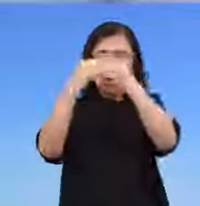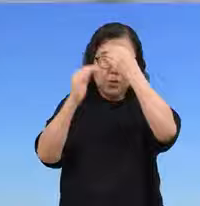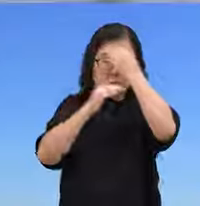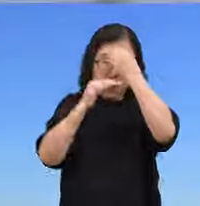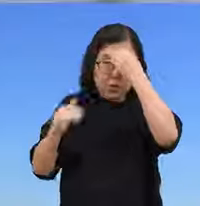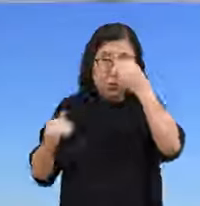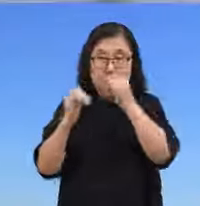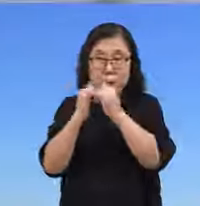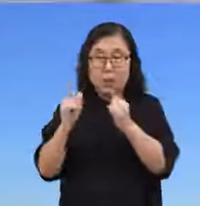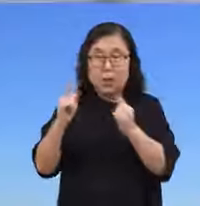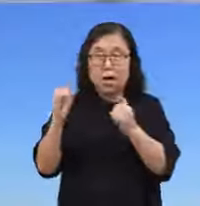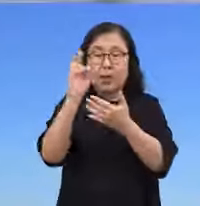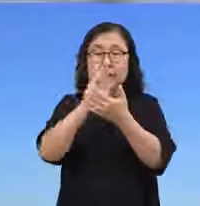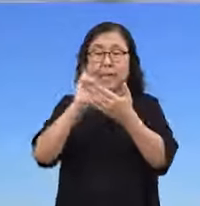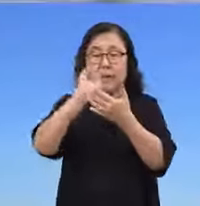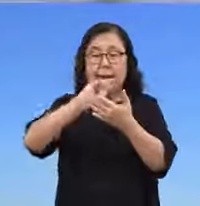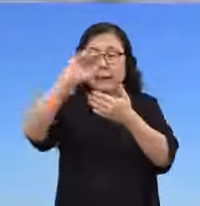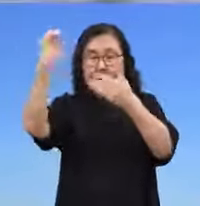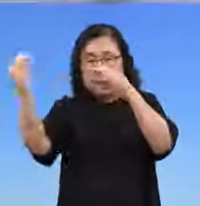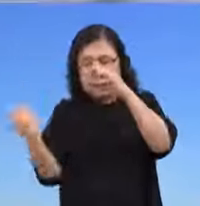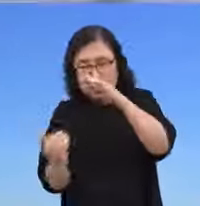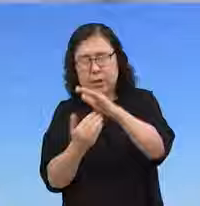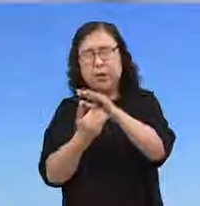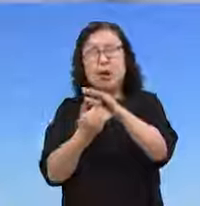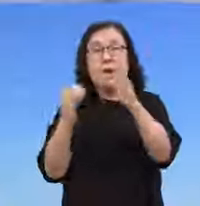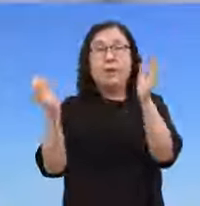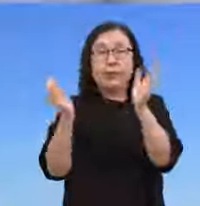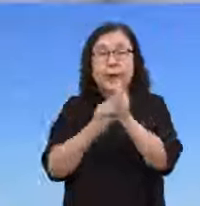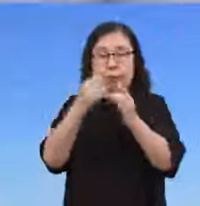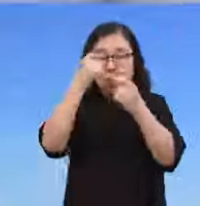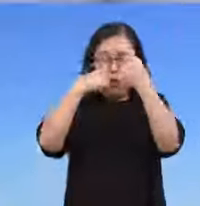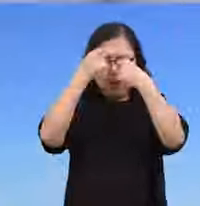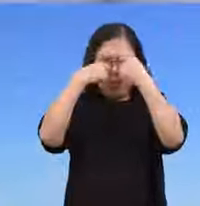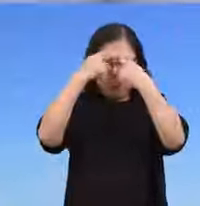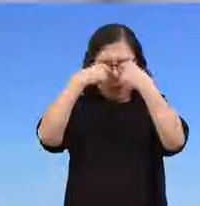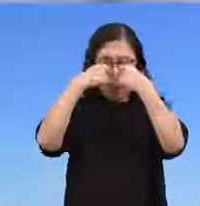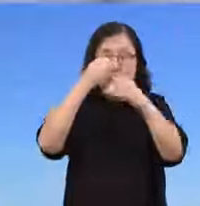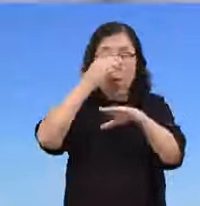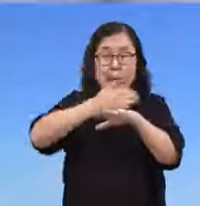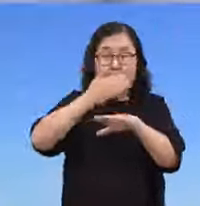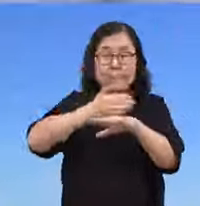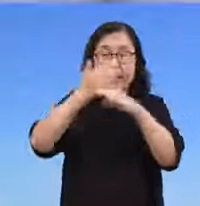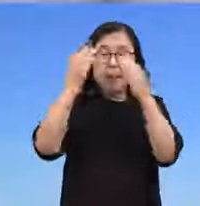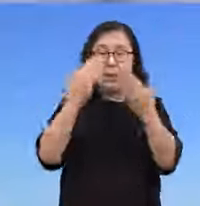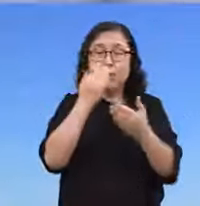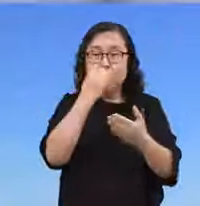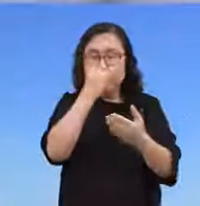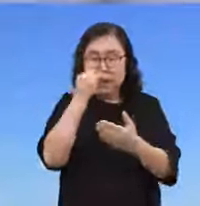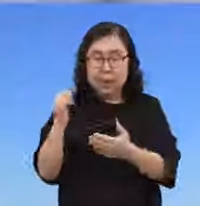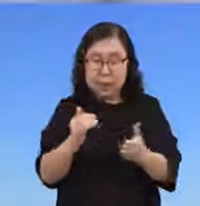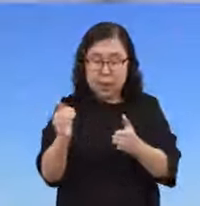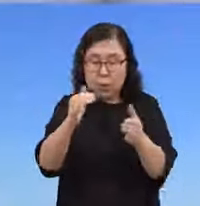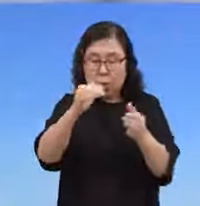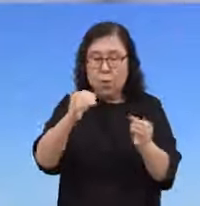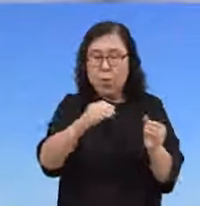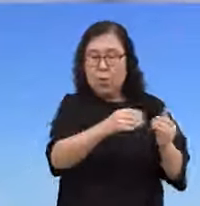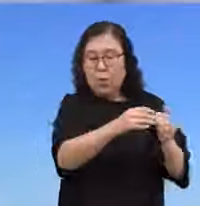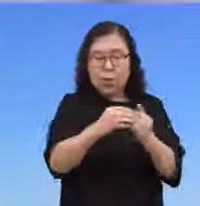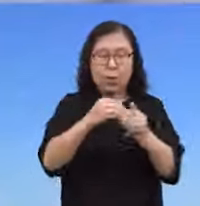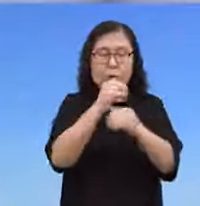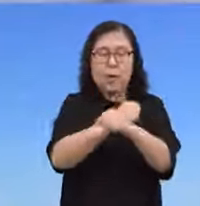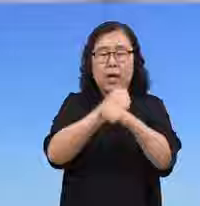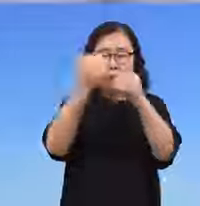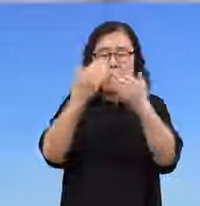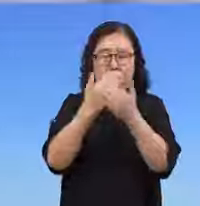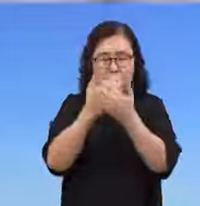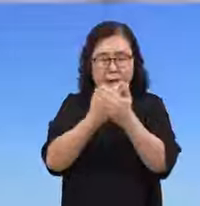모든 성도님들이 저 찬양이 이루어졌노라고 눈물로 감사할 수 있는 그 길로 인도하여 주시옵소서.